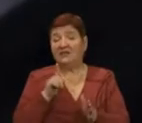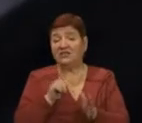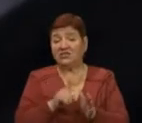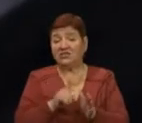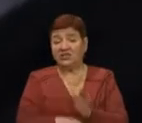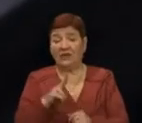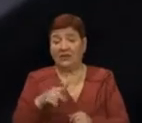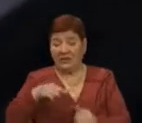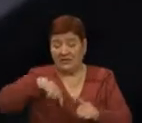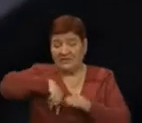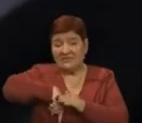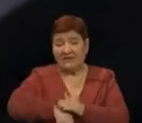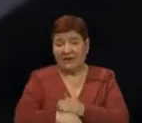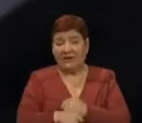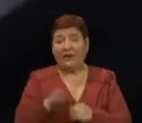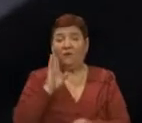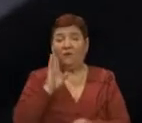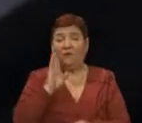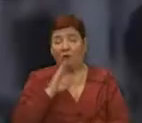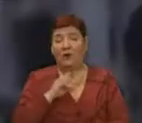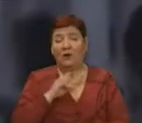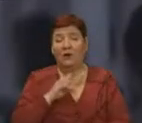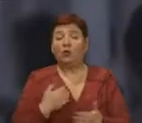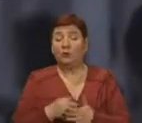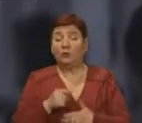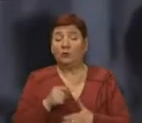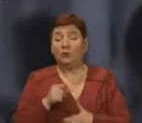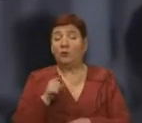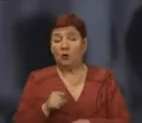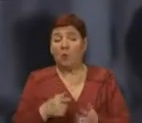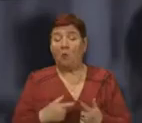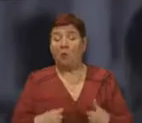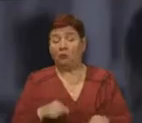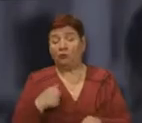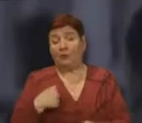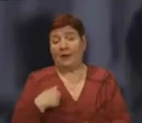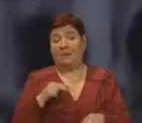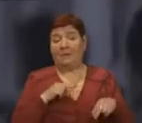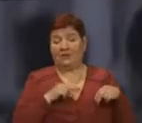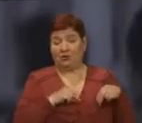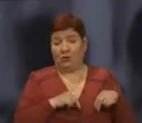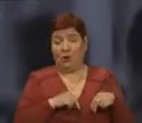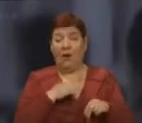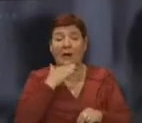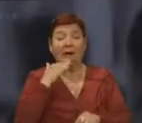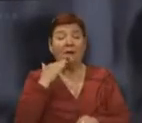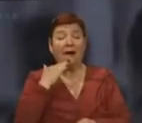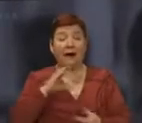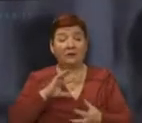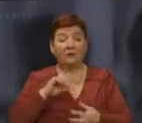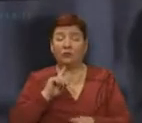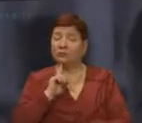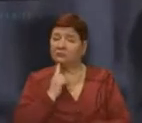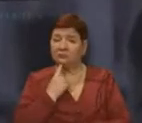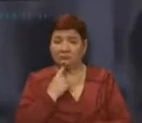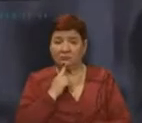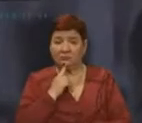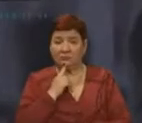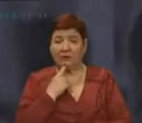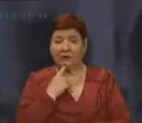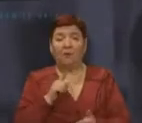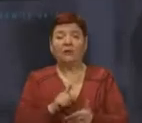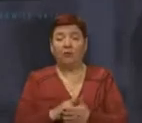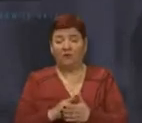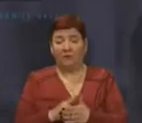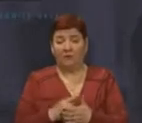бурлити свердловини і інше робити. Тобто по цьому пункту ми працюємо. Набагато складніше з